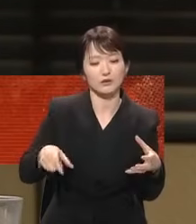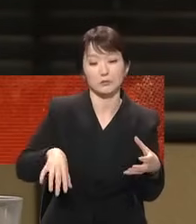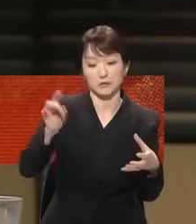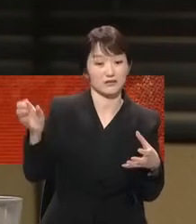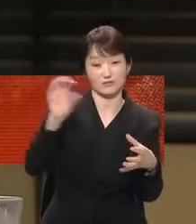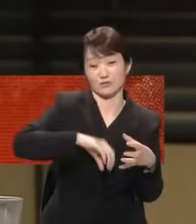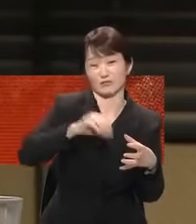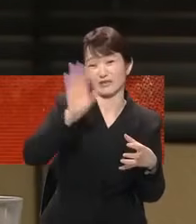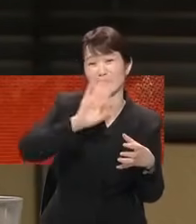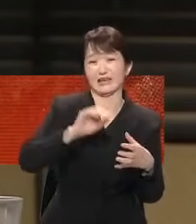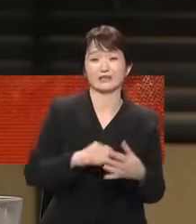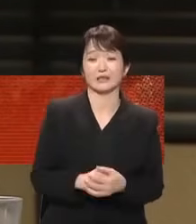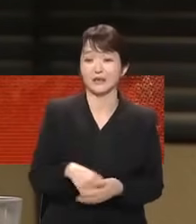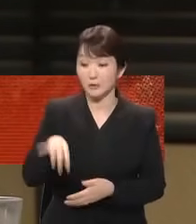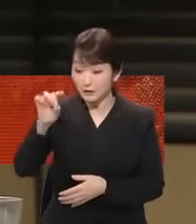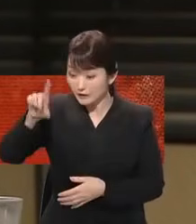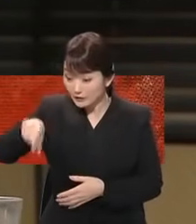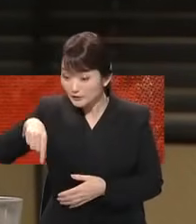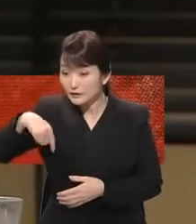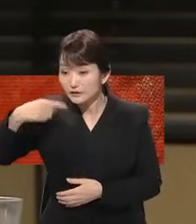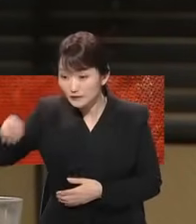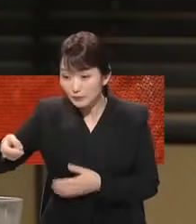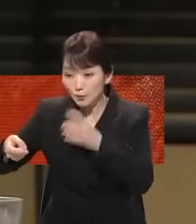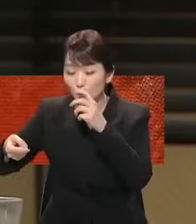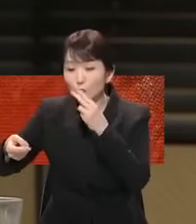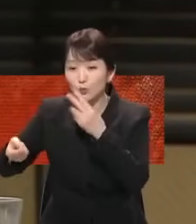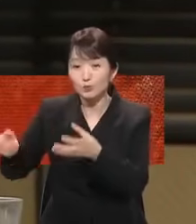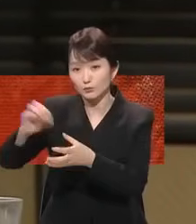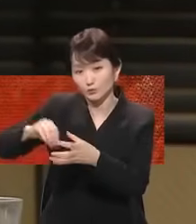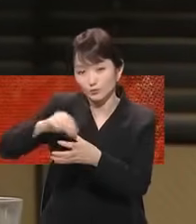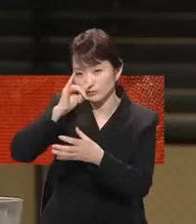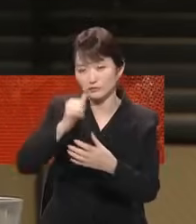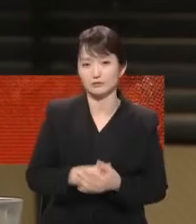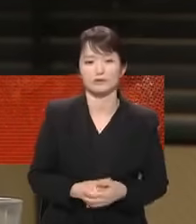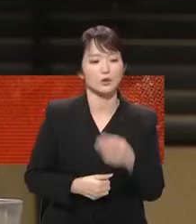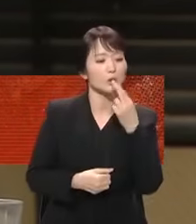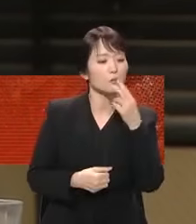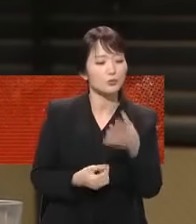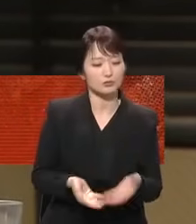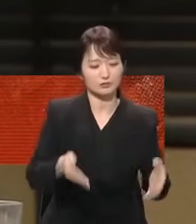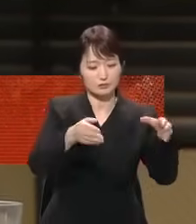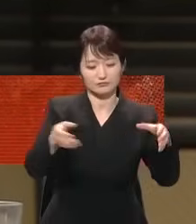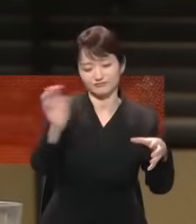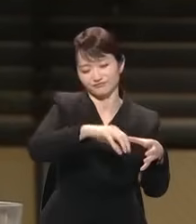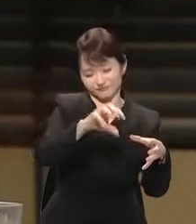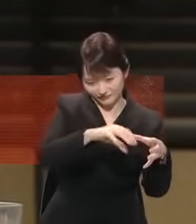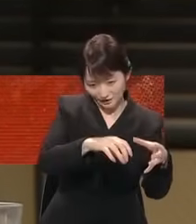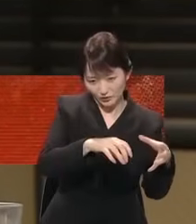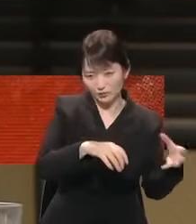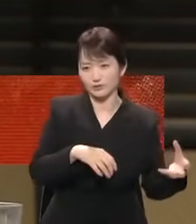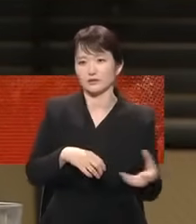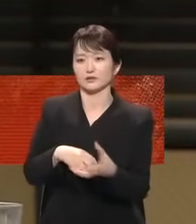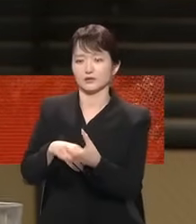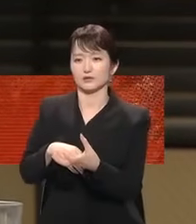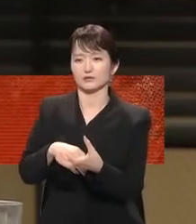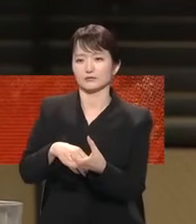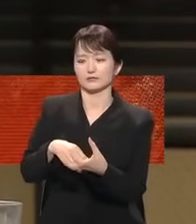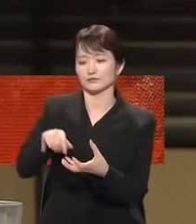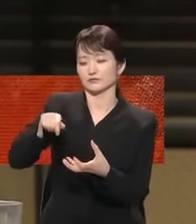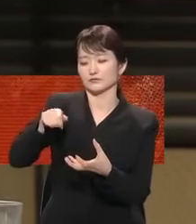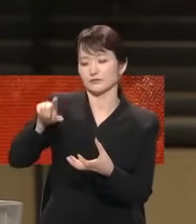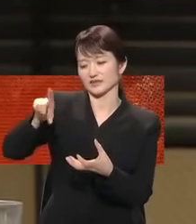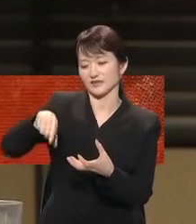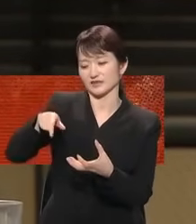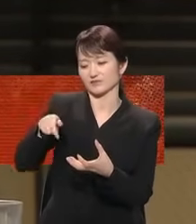보통은 결제하고 비닐에 넣는 게 맞는데 비닐에 넣어놓고 카드 뒤집어 꽂고 영수증 자기 지갑에도 꺼내서 올려서 마치 결제한 것처럼 한